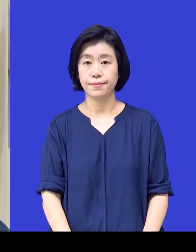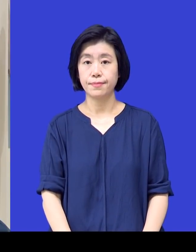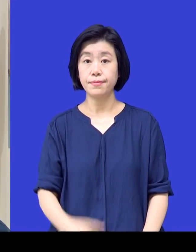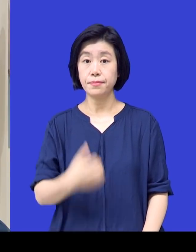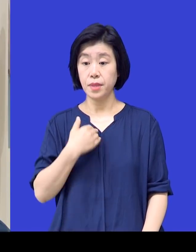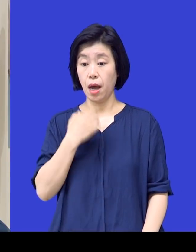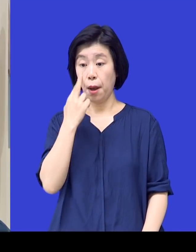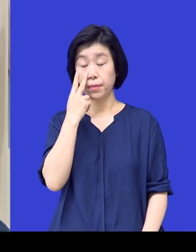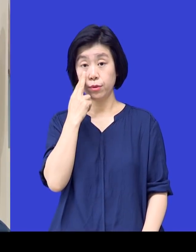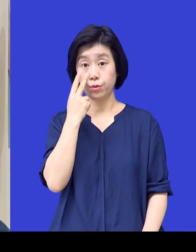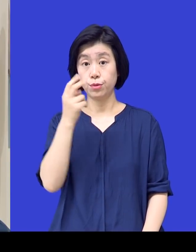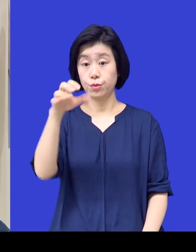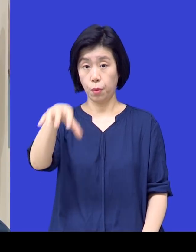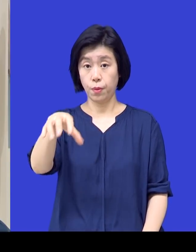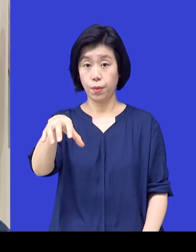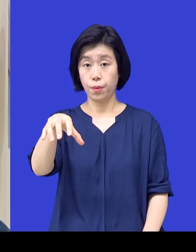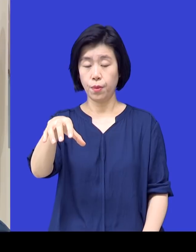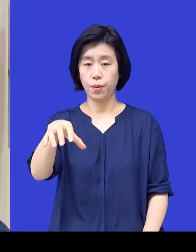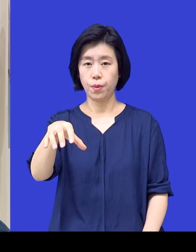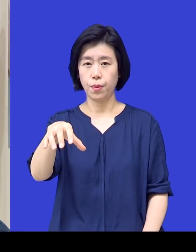이제 미국에서 교수 생활을